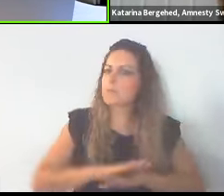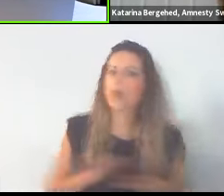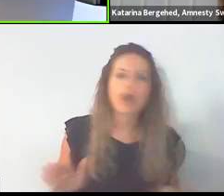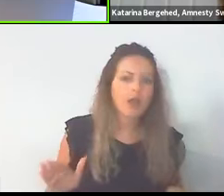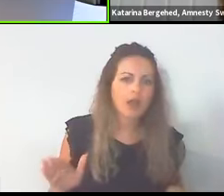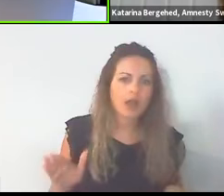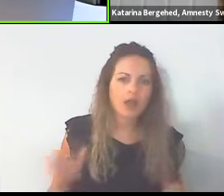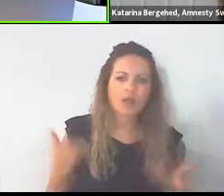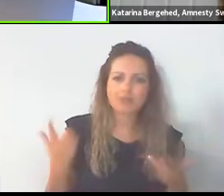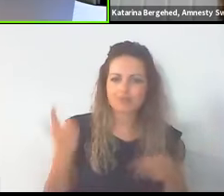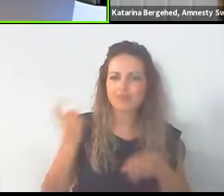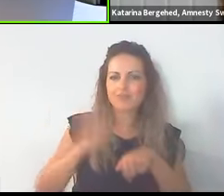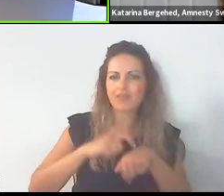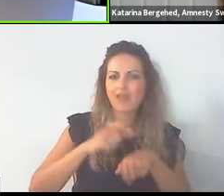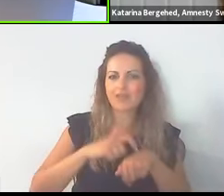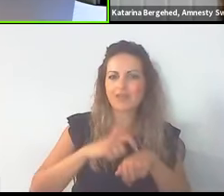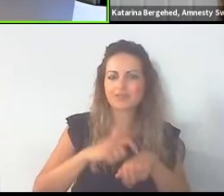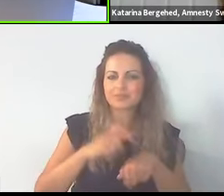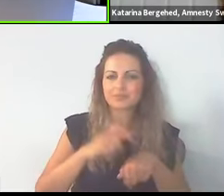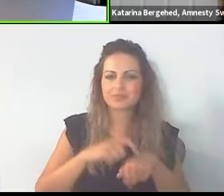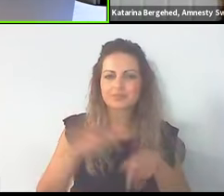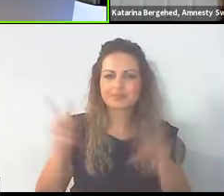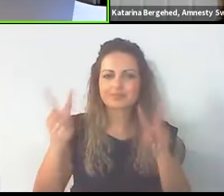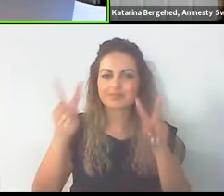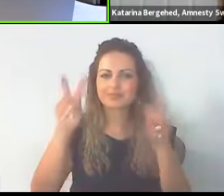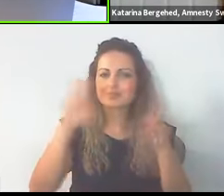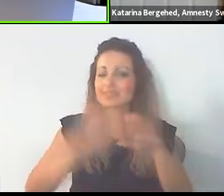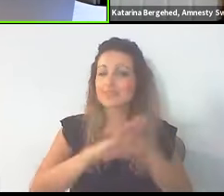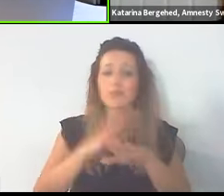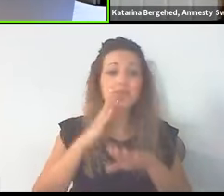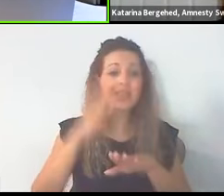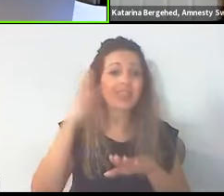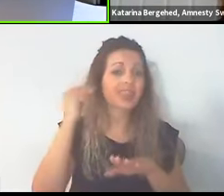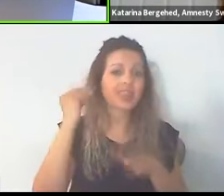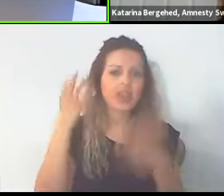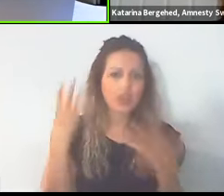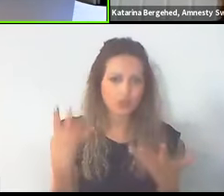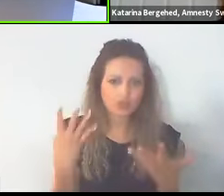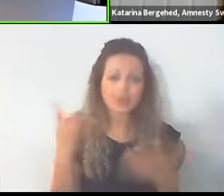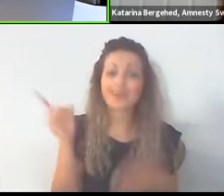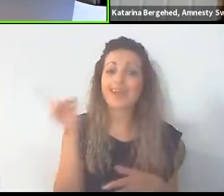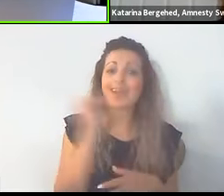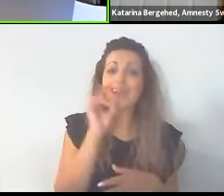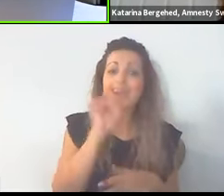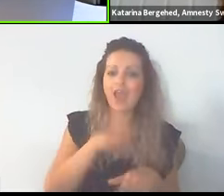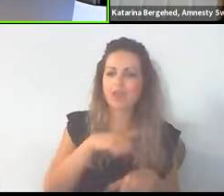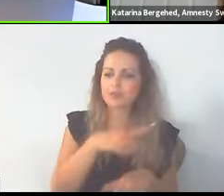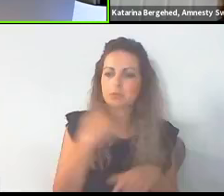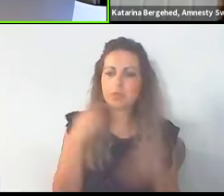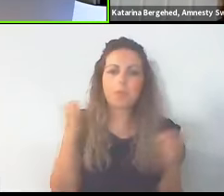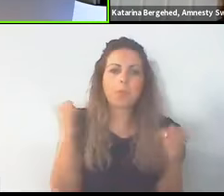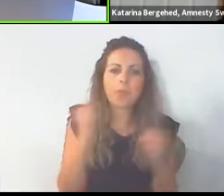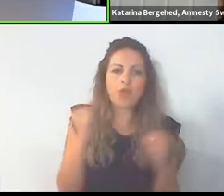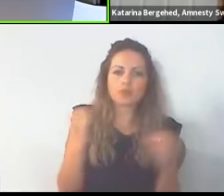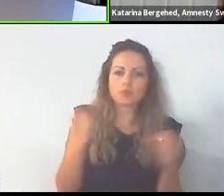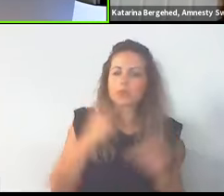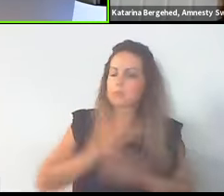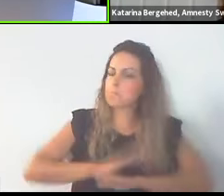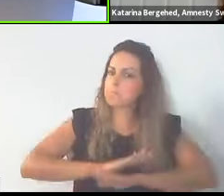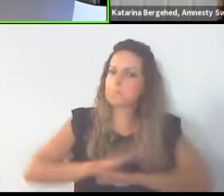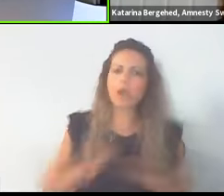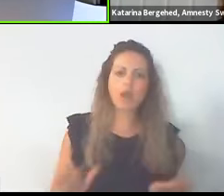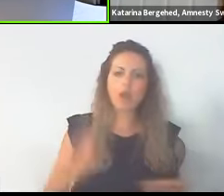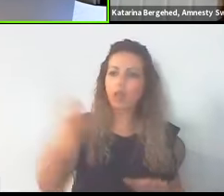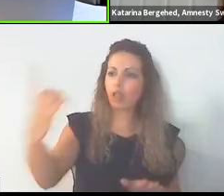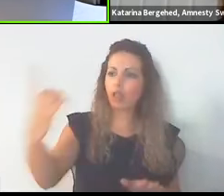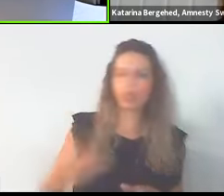από το και είναι μια κλασική αντίδραση των γυναικών όταν δέχονται μια σεξουαλική επίθεση και νιώθουν ότι δεν μπορούν να